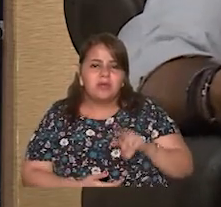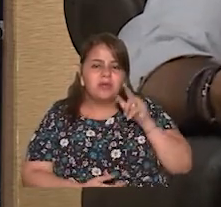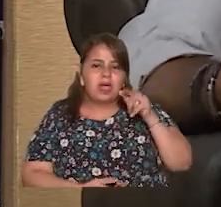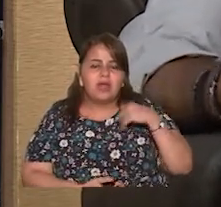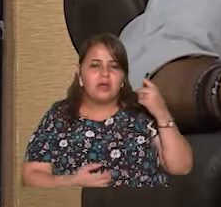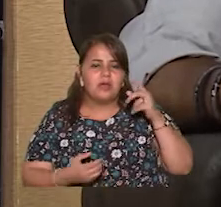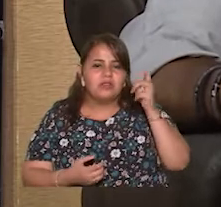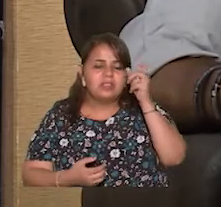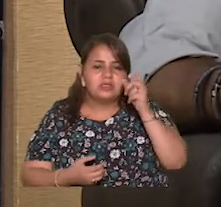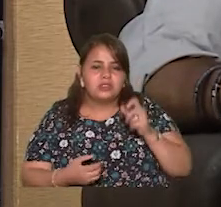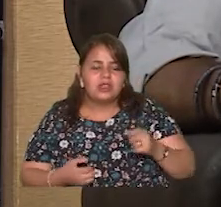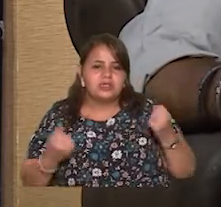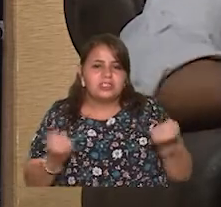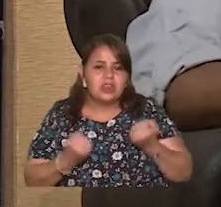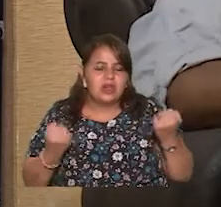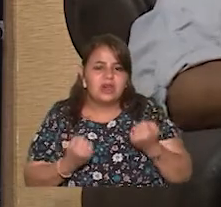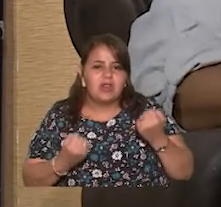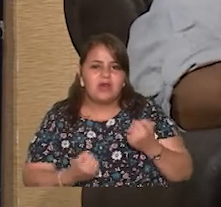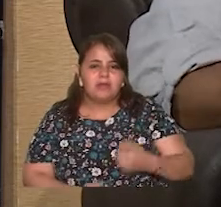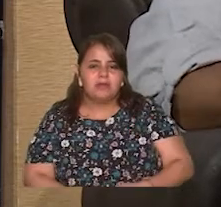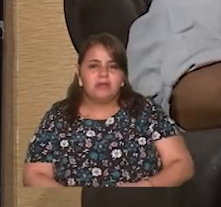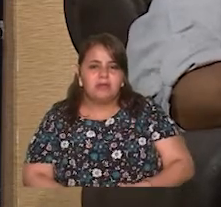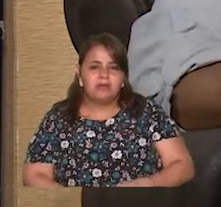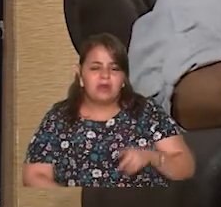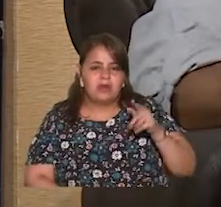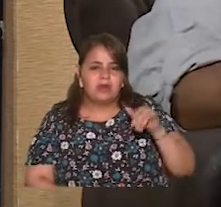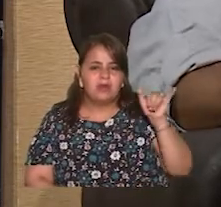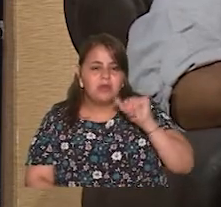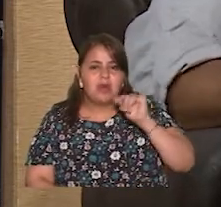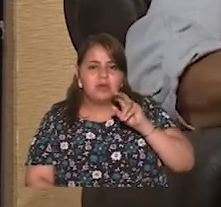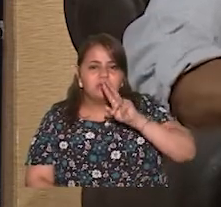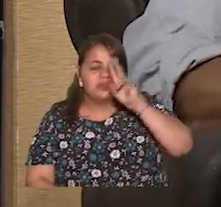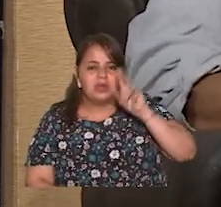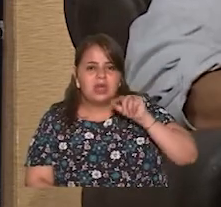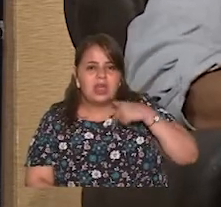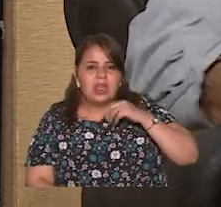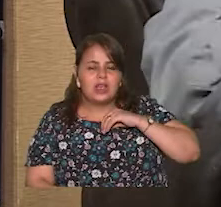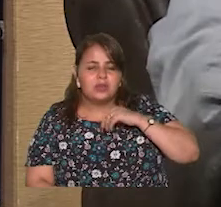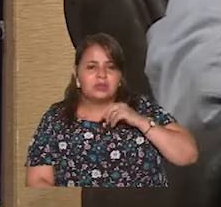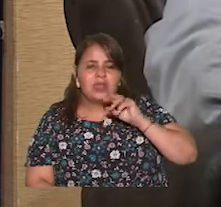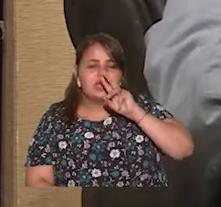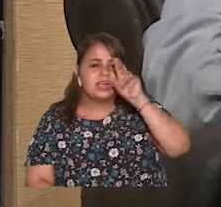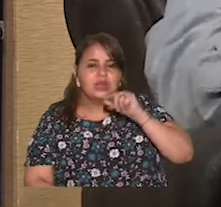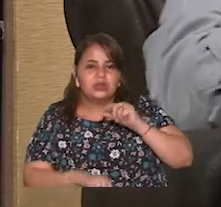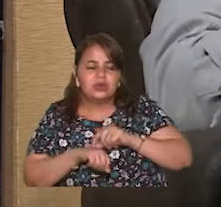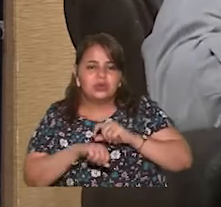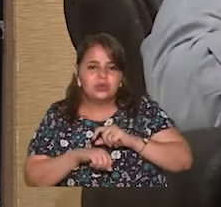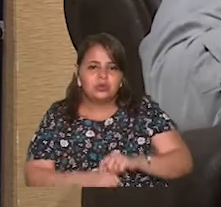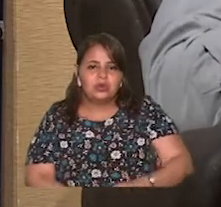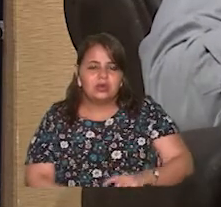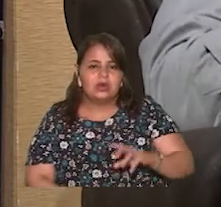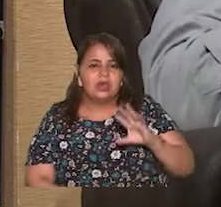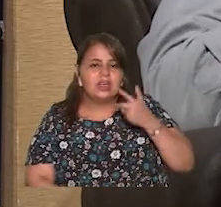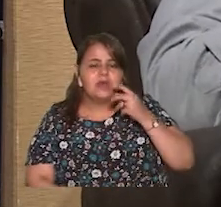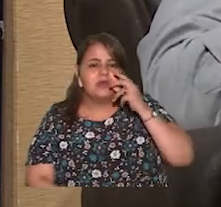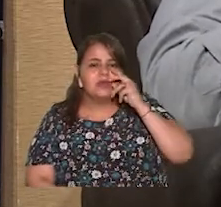يدربني على مهارات حياتيه معينه، وممكن ابقى محتاج كمان ان انا اسال دكتور انا عايز اقلل انفعالاتي، انا عايز ابقى كام اب كام